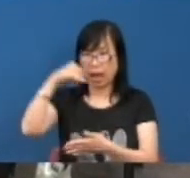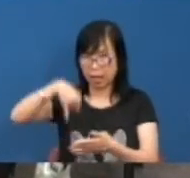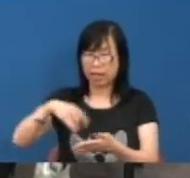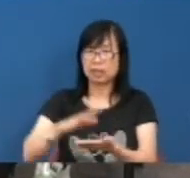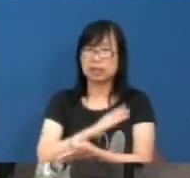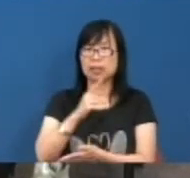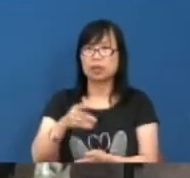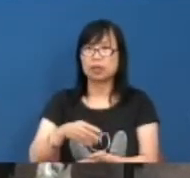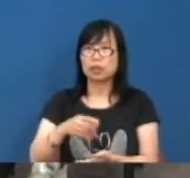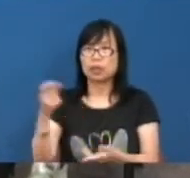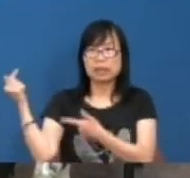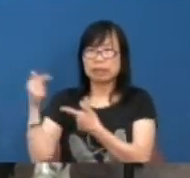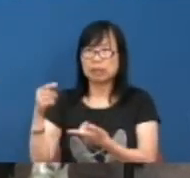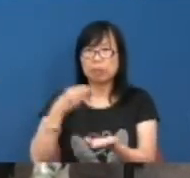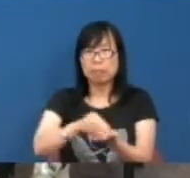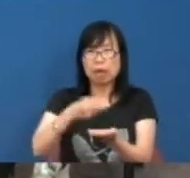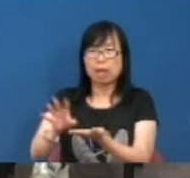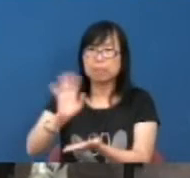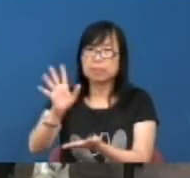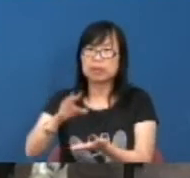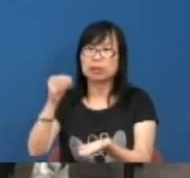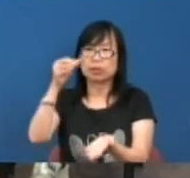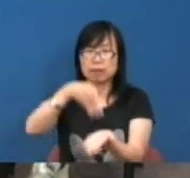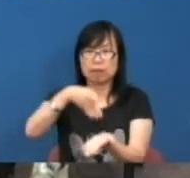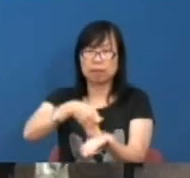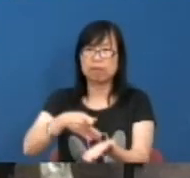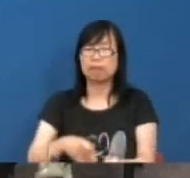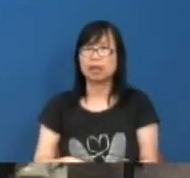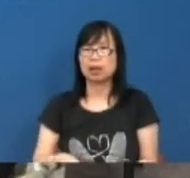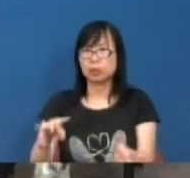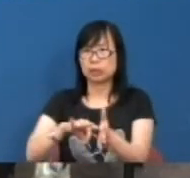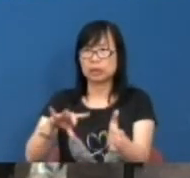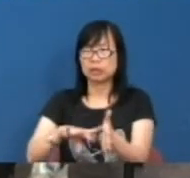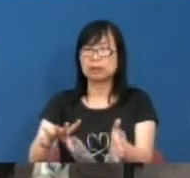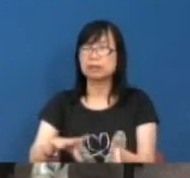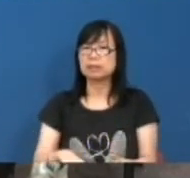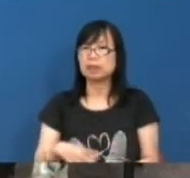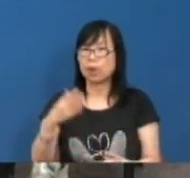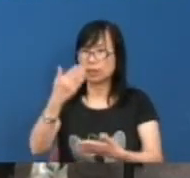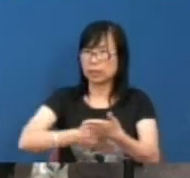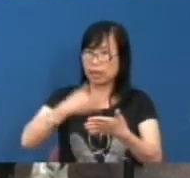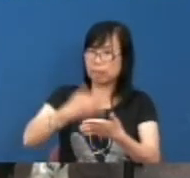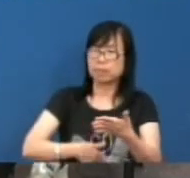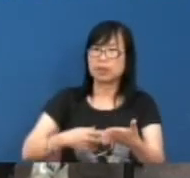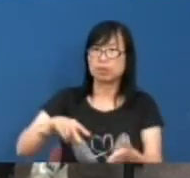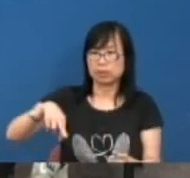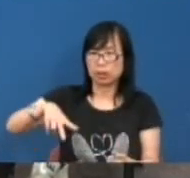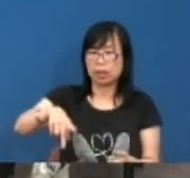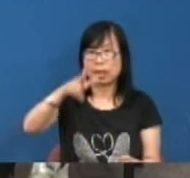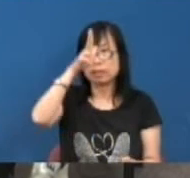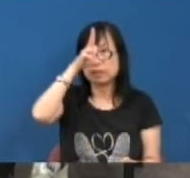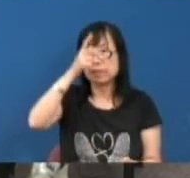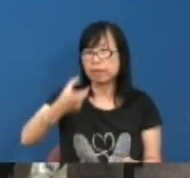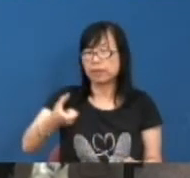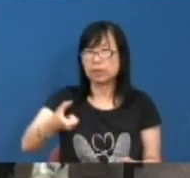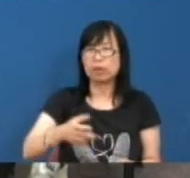再派的話，係咪唔使再登記咧？係咪先？咁所以咧，用電子嘅方法亦都可能係減省咗好多行政費。咁希望咧